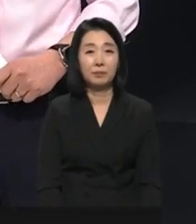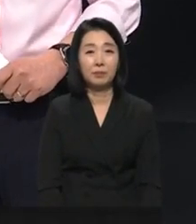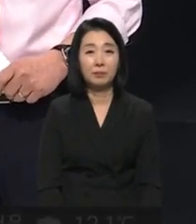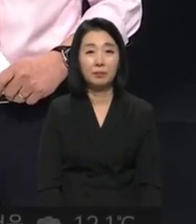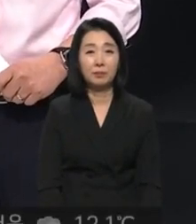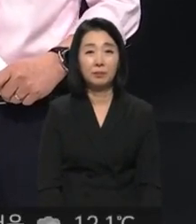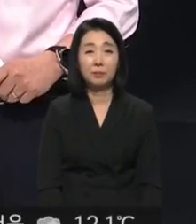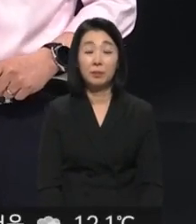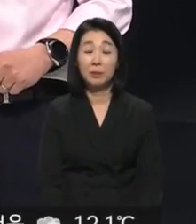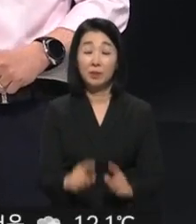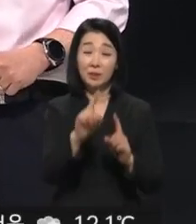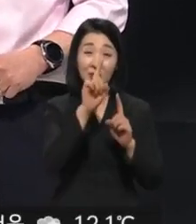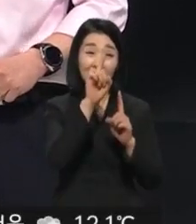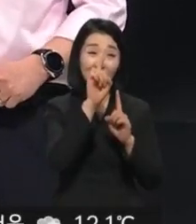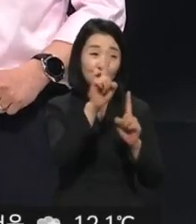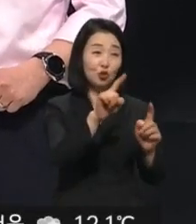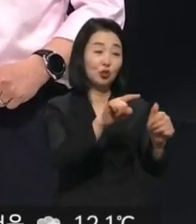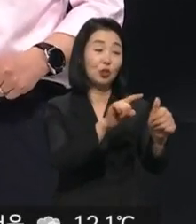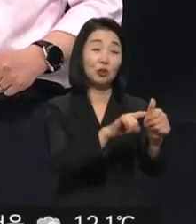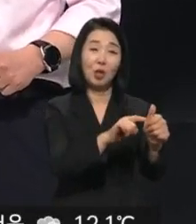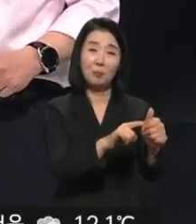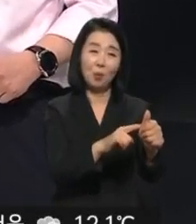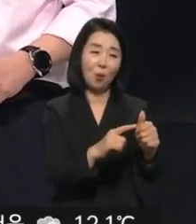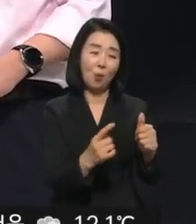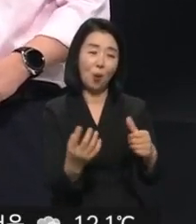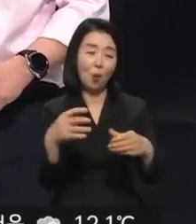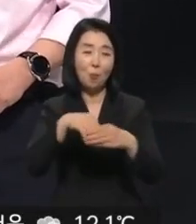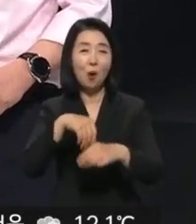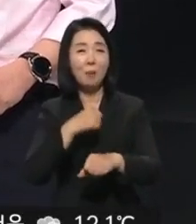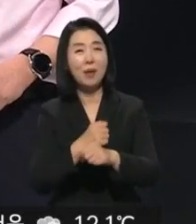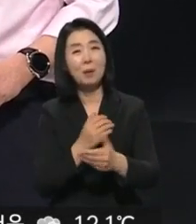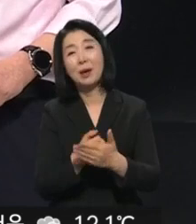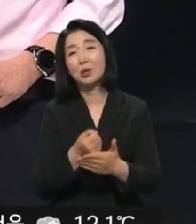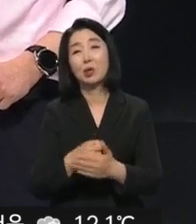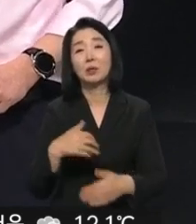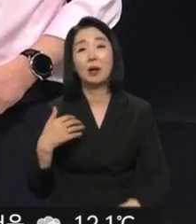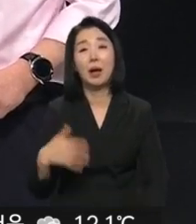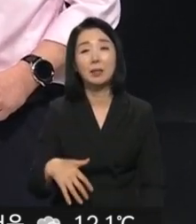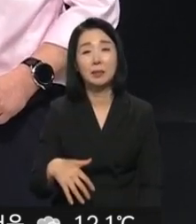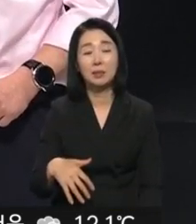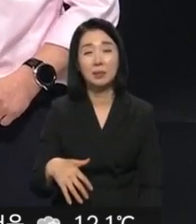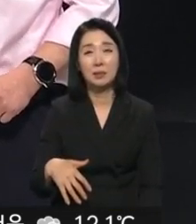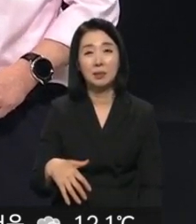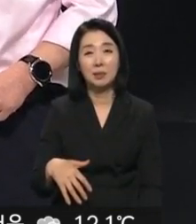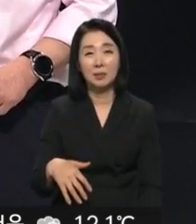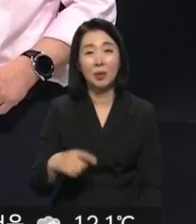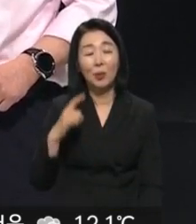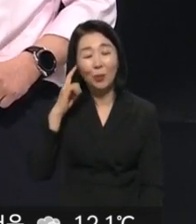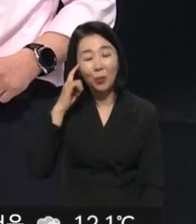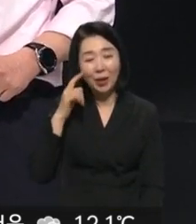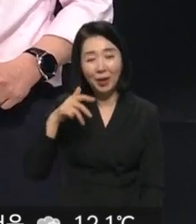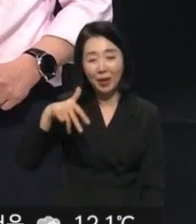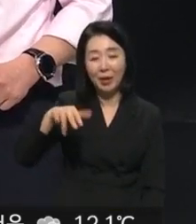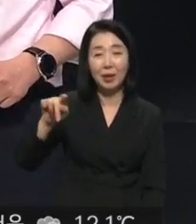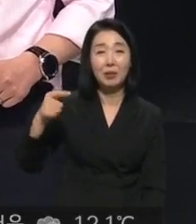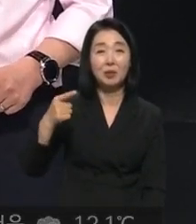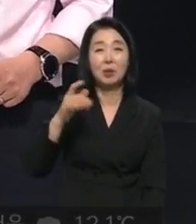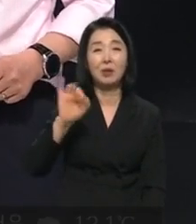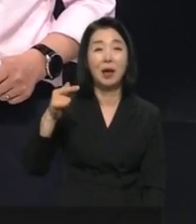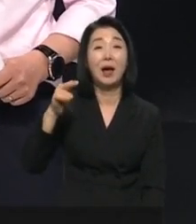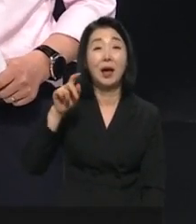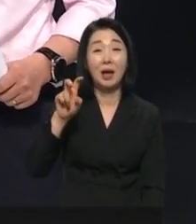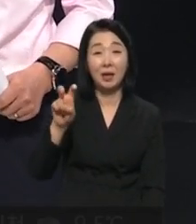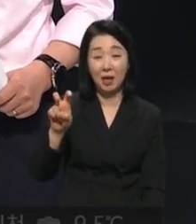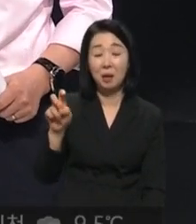아직 이준석계를 포용할지 여부조차 결정하지 못하고 있죠. 당권을 놓고 경쟁했던 천하람 전 혁신위원과는